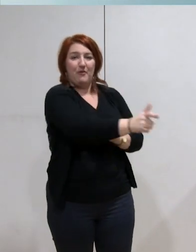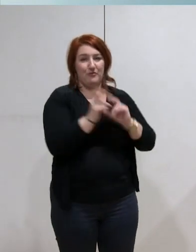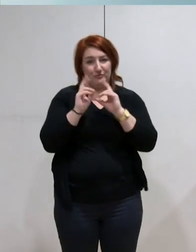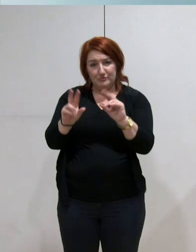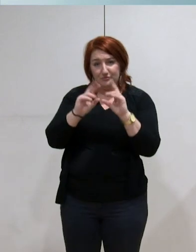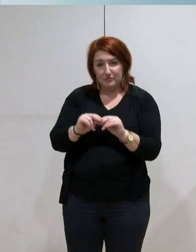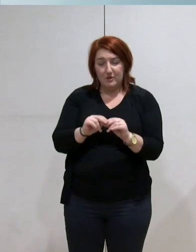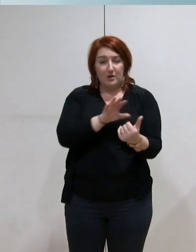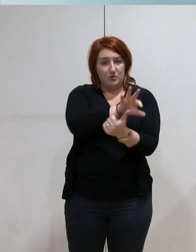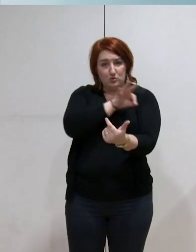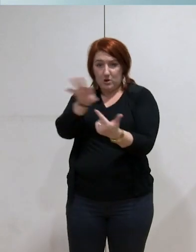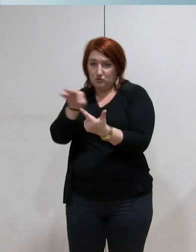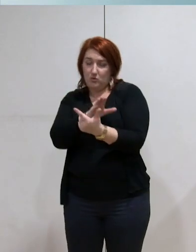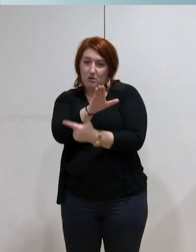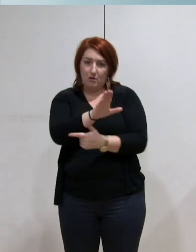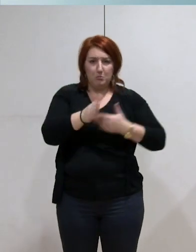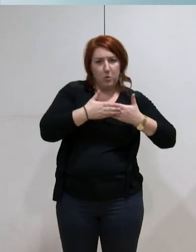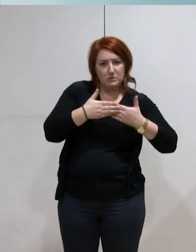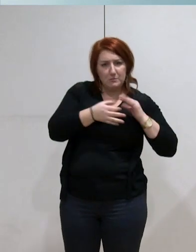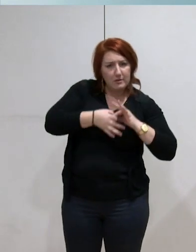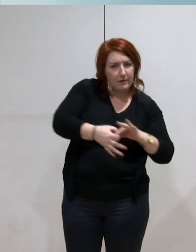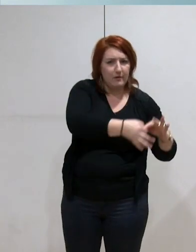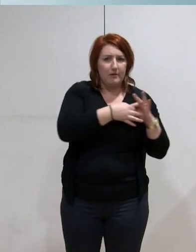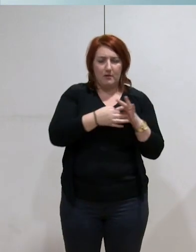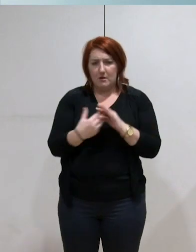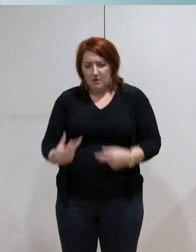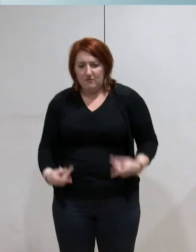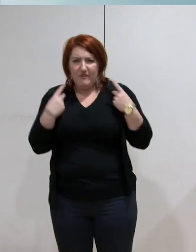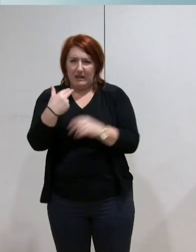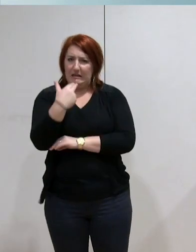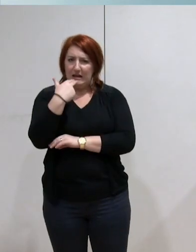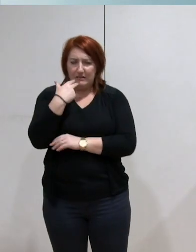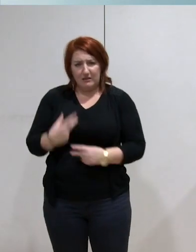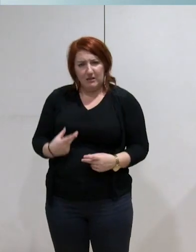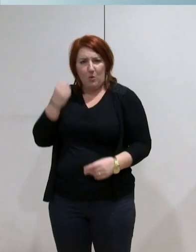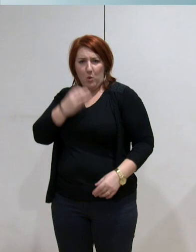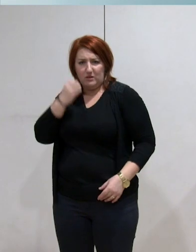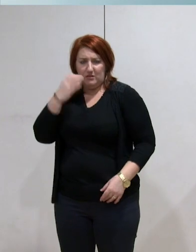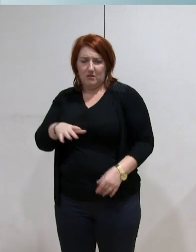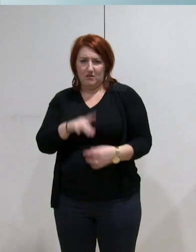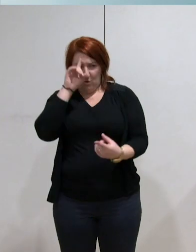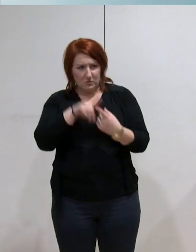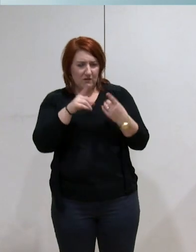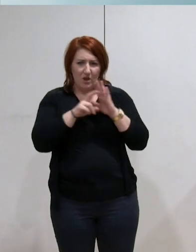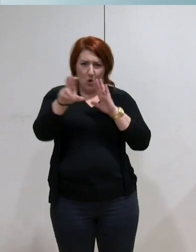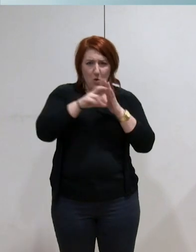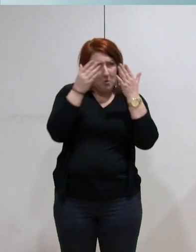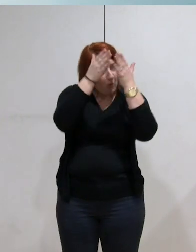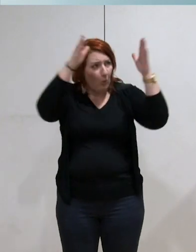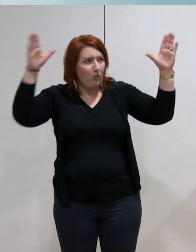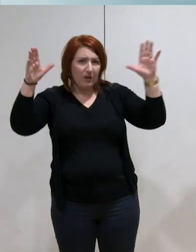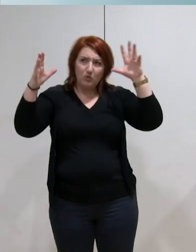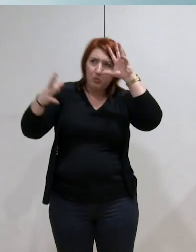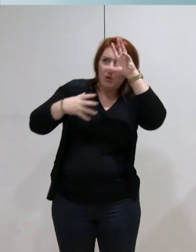proximité un choix de la qualité de vie au quotidien un budget qui donne du sens et qui permet cette ouverture grenolboise vis l'extérieur qui est